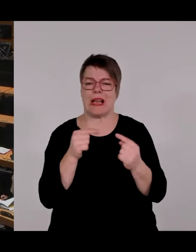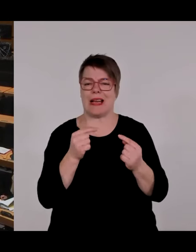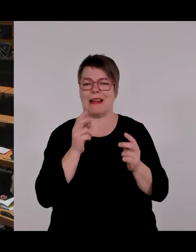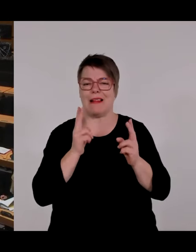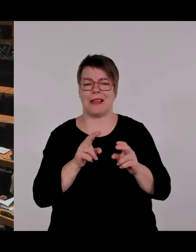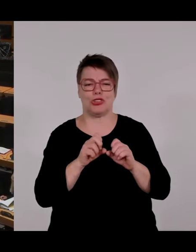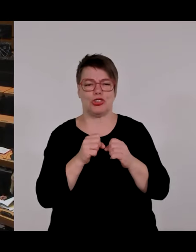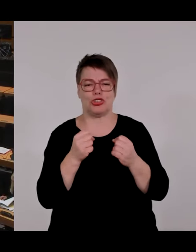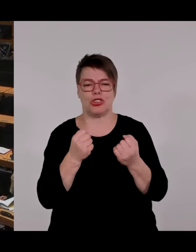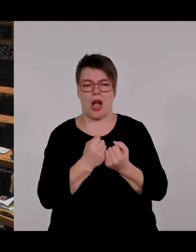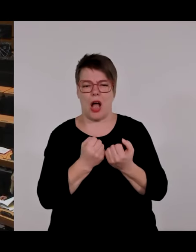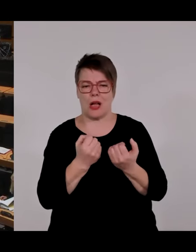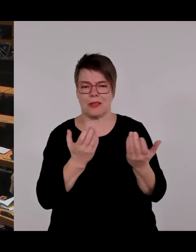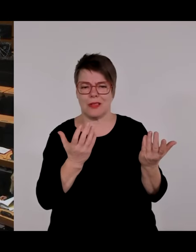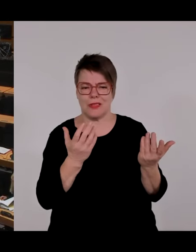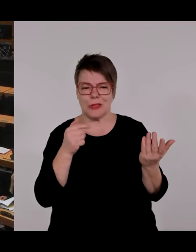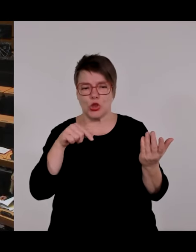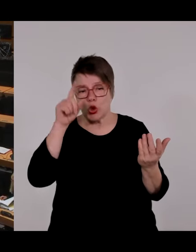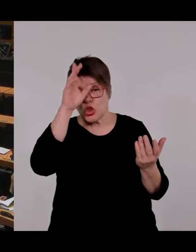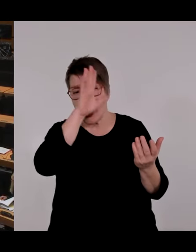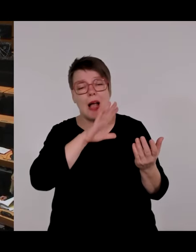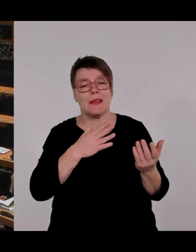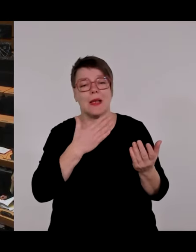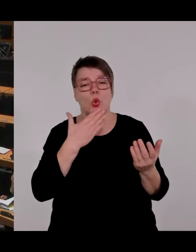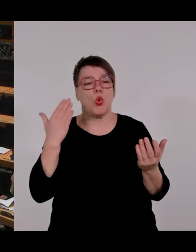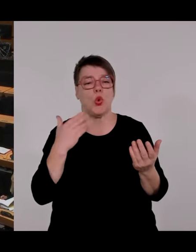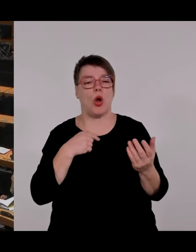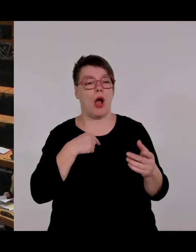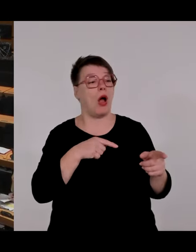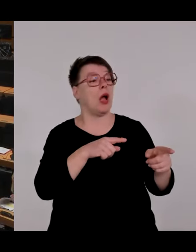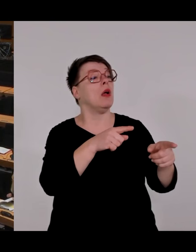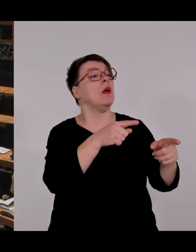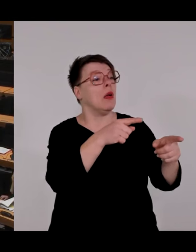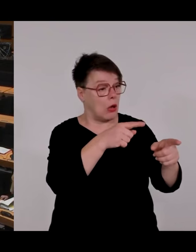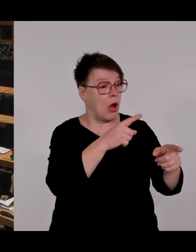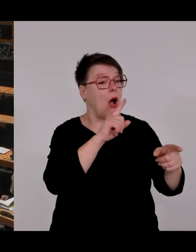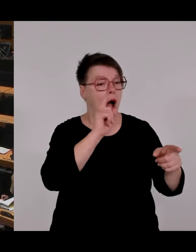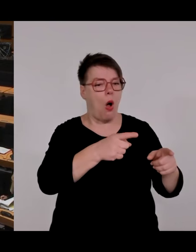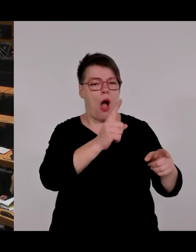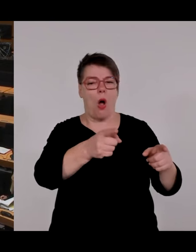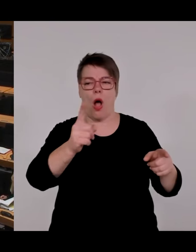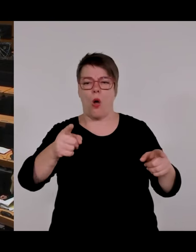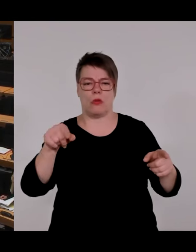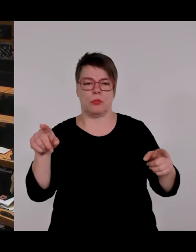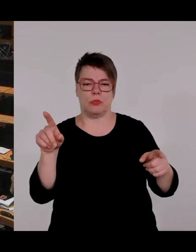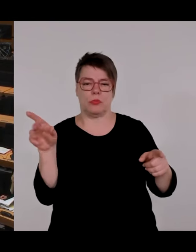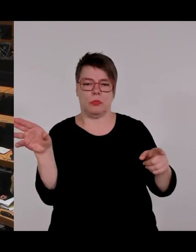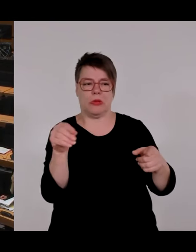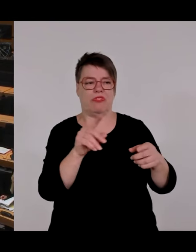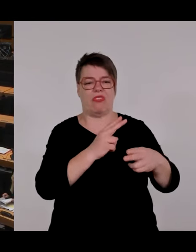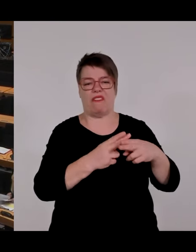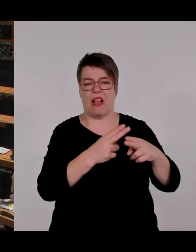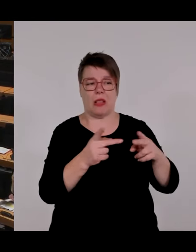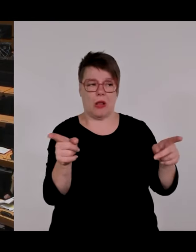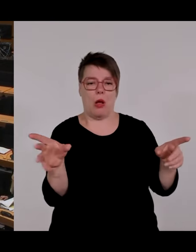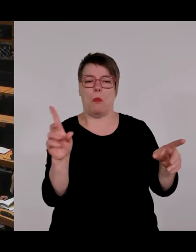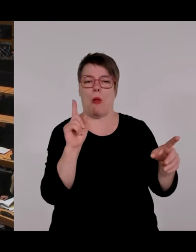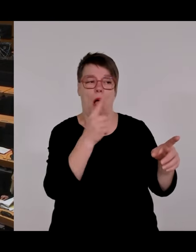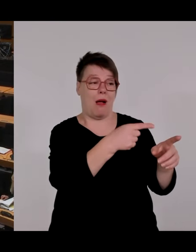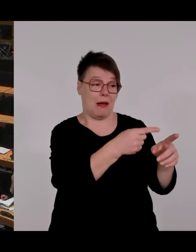Ganz genau, Herr Schrader, das sagt genau der Richtige. Das sagt genau der Richtige. Die SPD spricht von Deportation, nicht wir. Das ist die Wahrheit, Herr